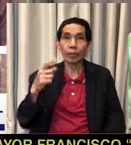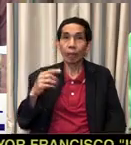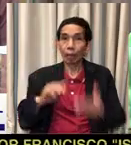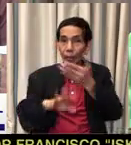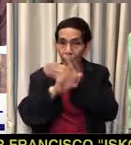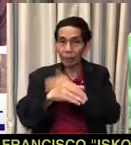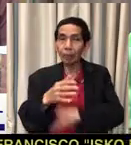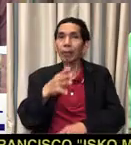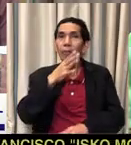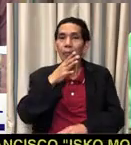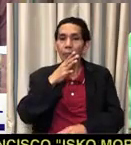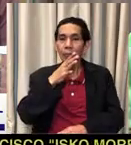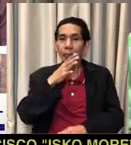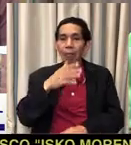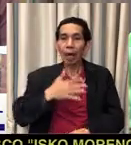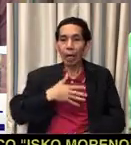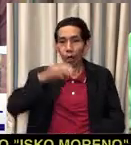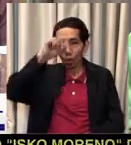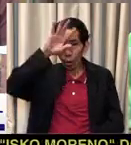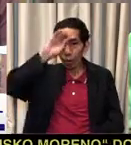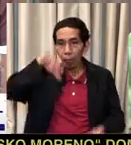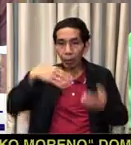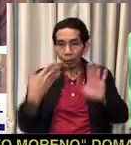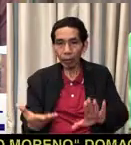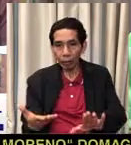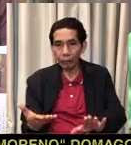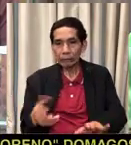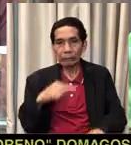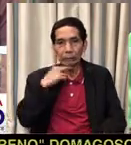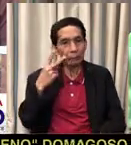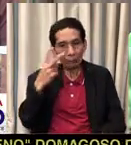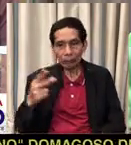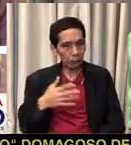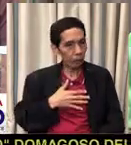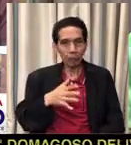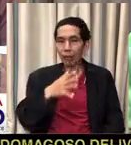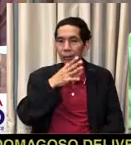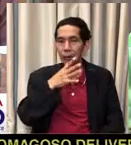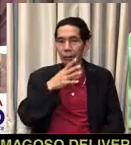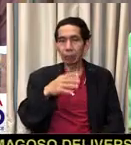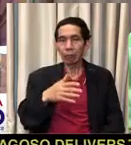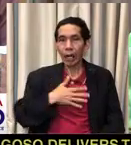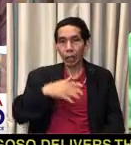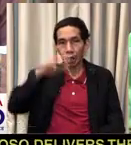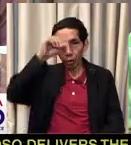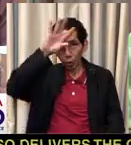Pagbalik ng nanay ko, patay na lolo ko. Hindi niya nakita.